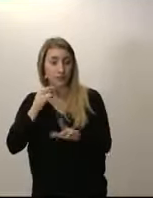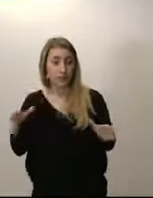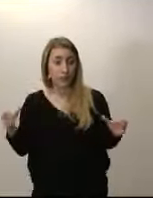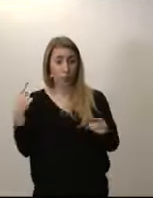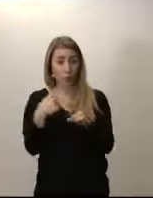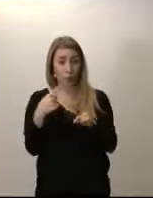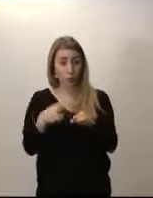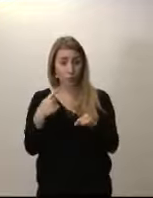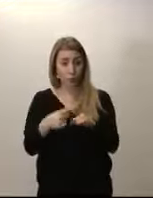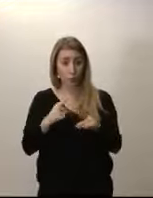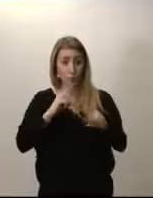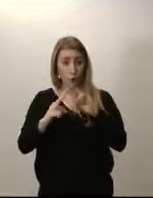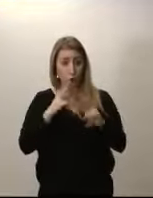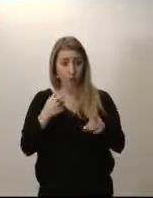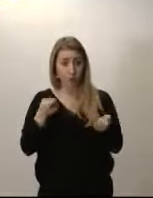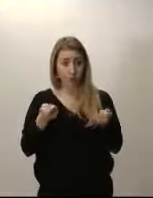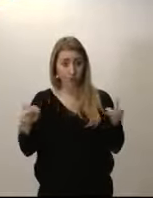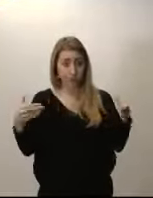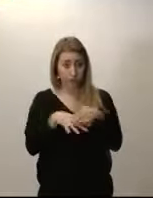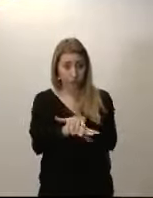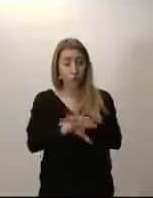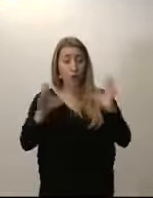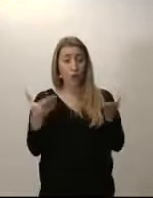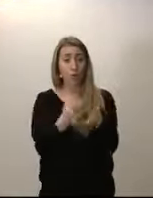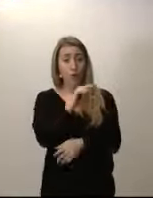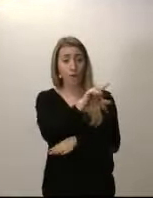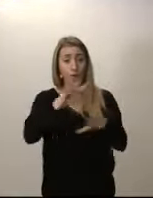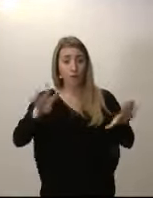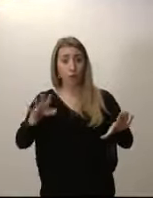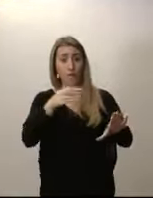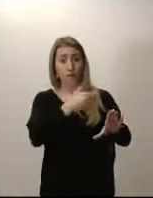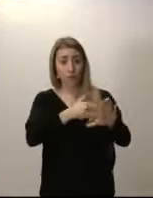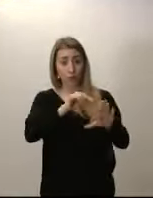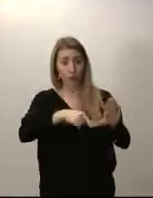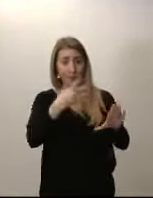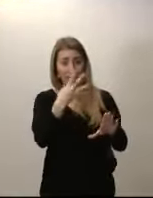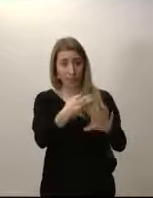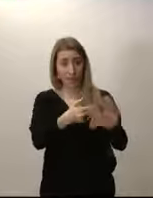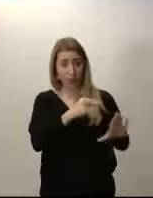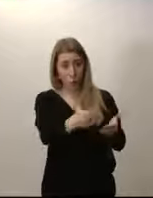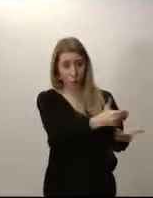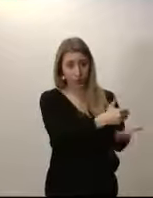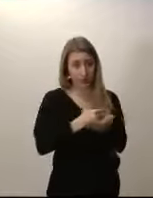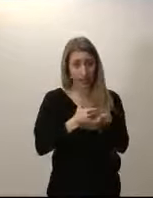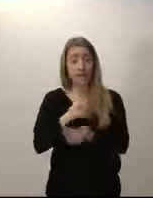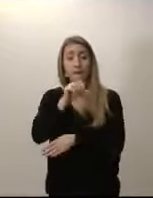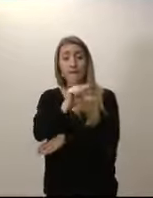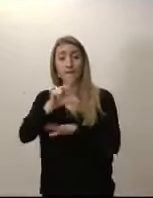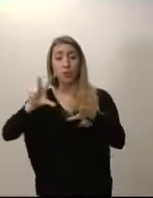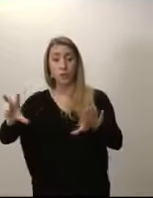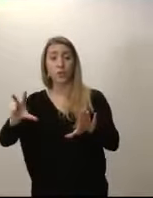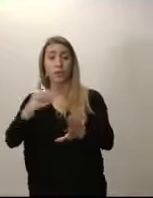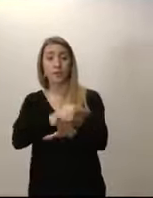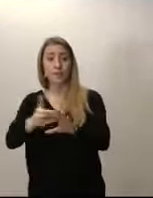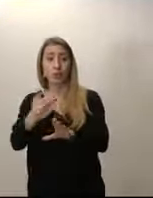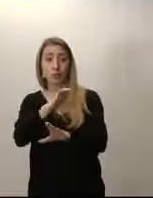mouvements d'ordre, ceci nous donne un total de 29 millions 4 en recettes et 28 millions 100 en dépenses. Donc,